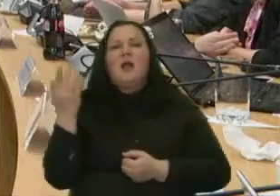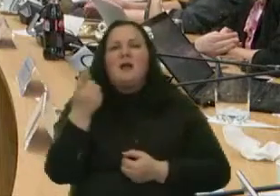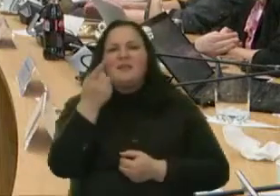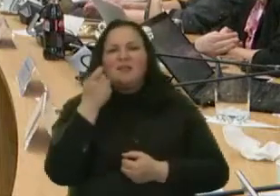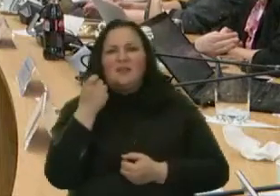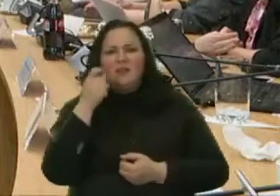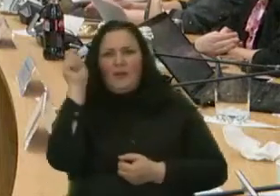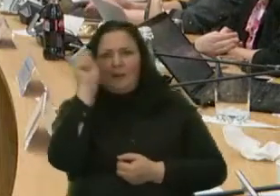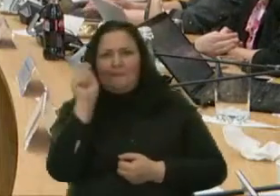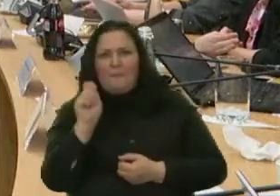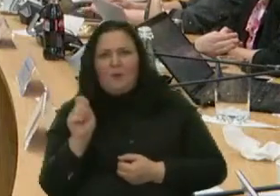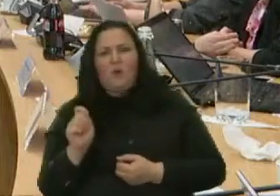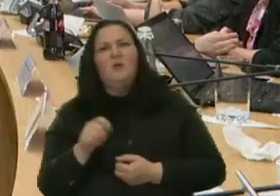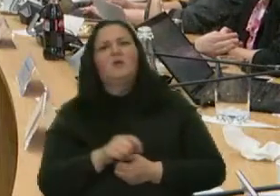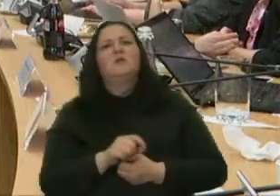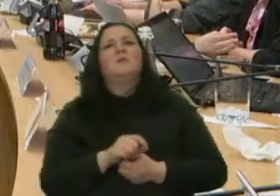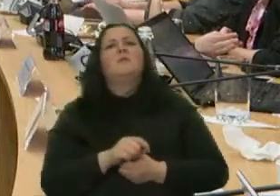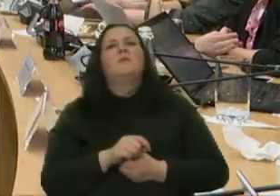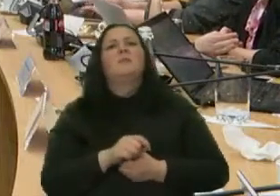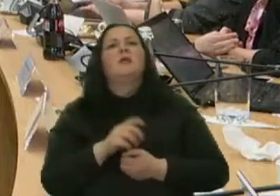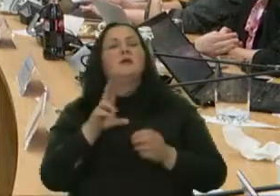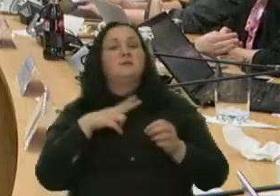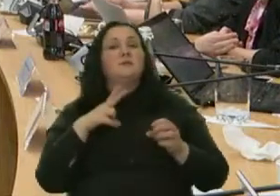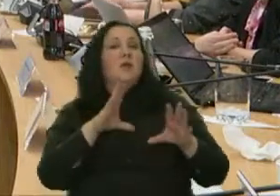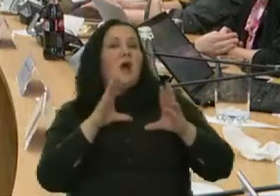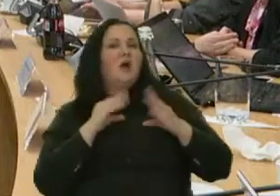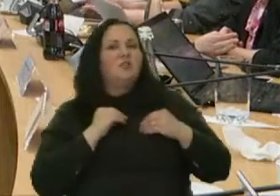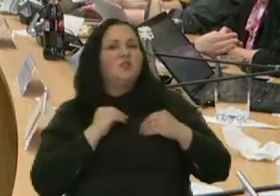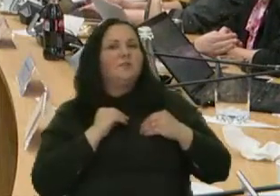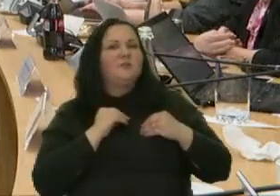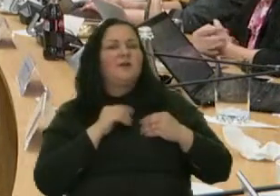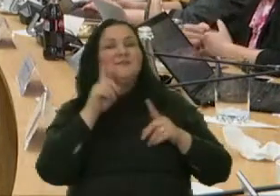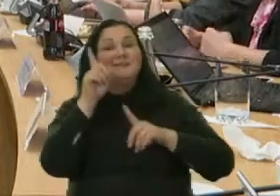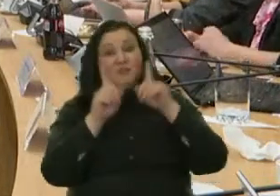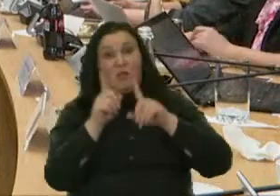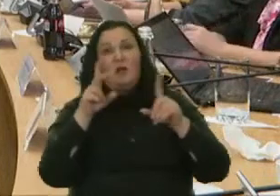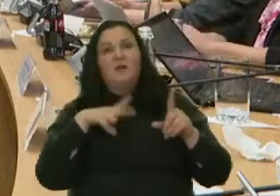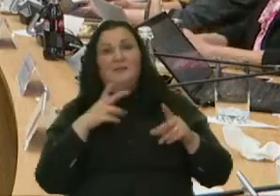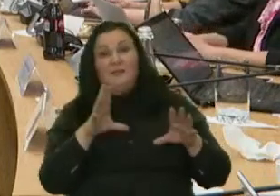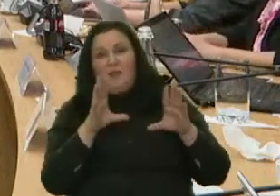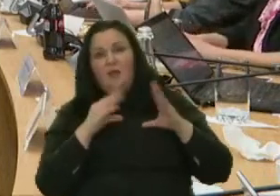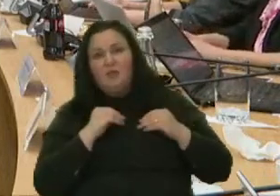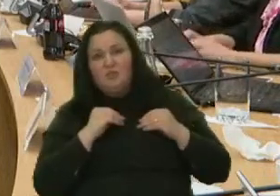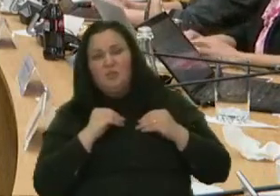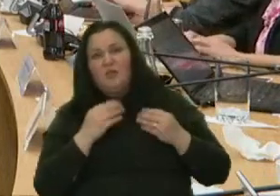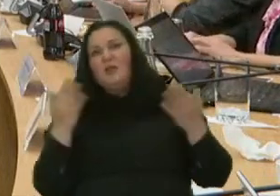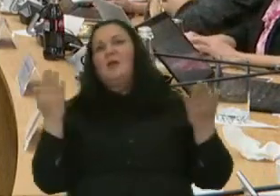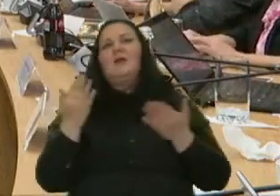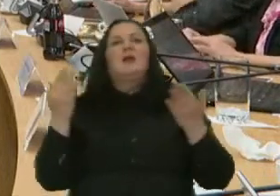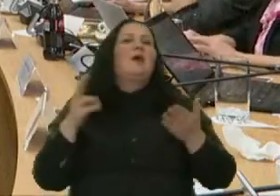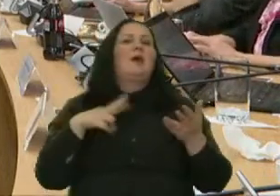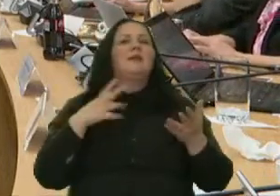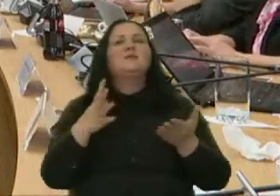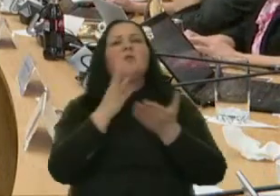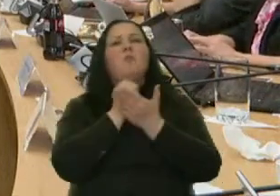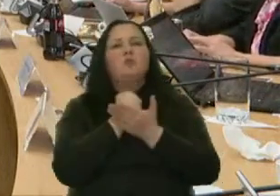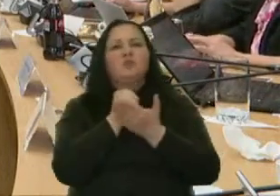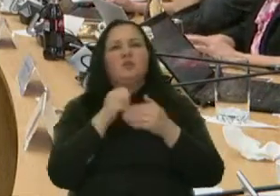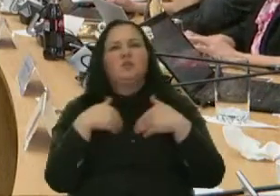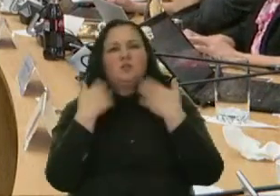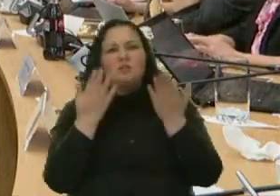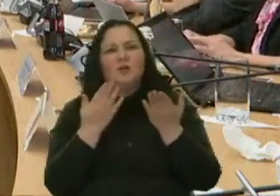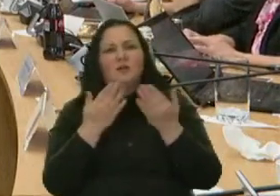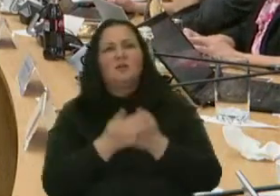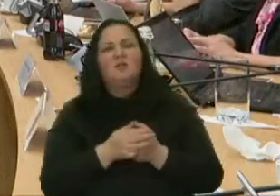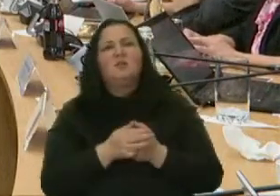proiectele respective s au acceptat dacă s au acceptat Care este bugetul alocat